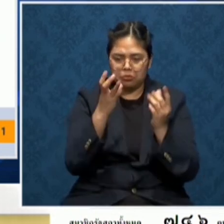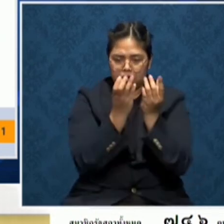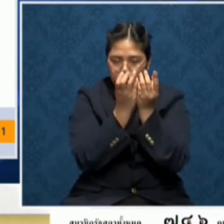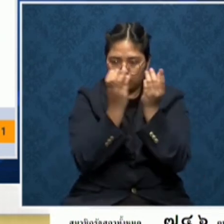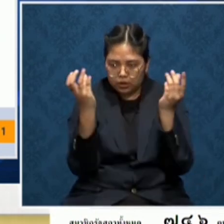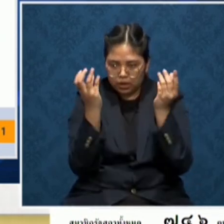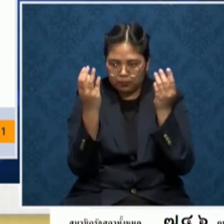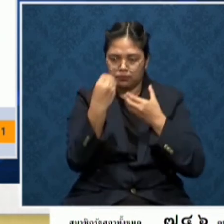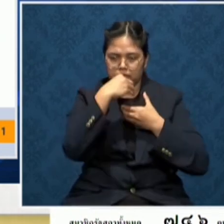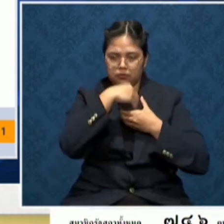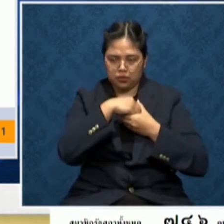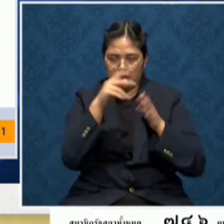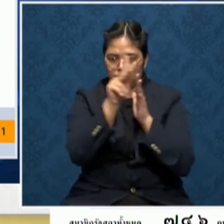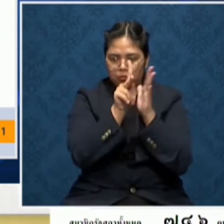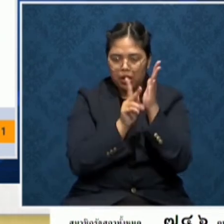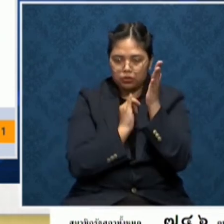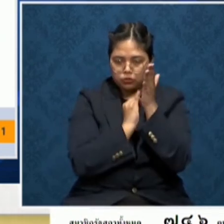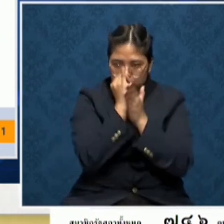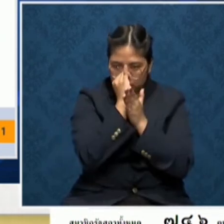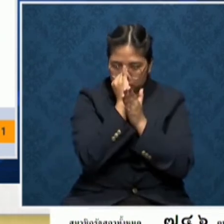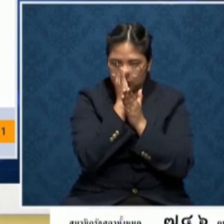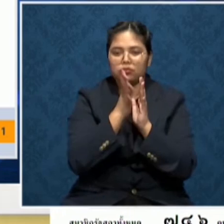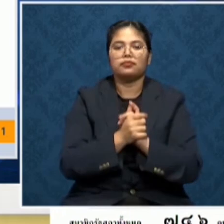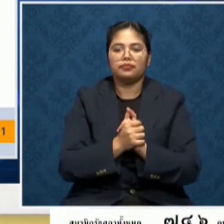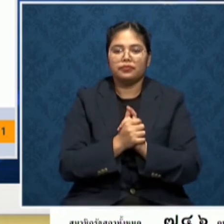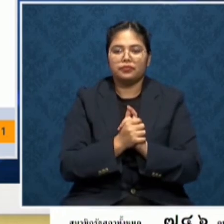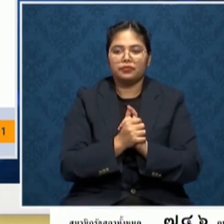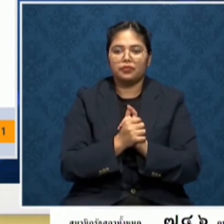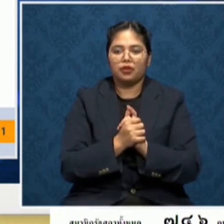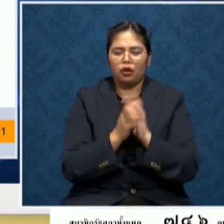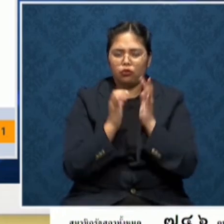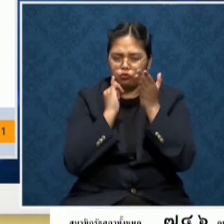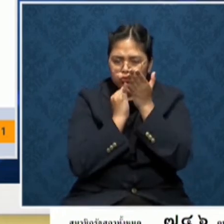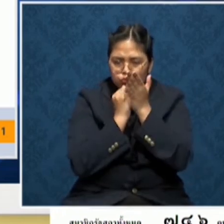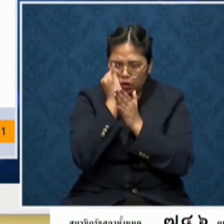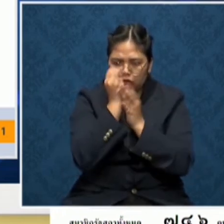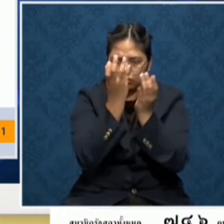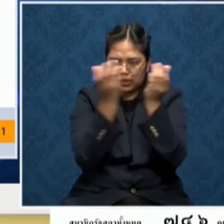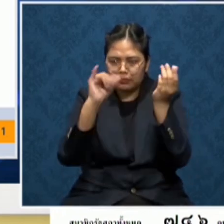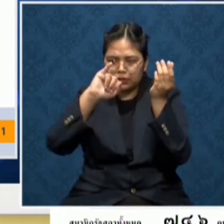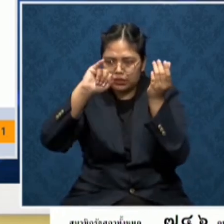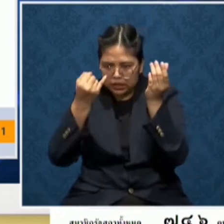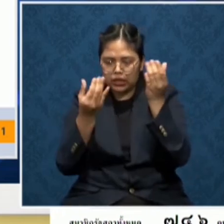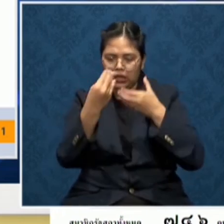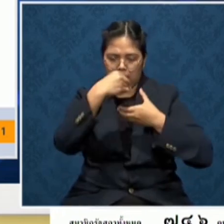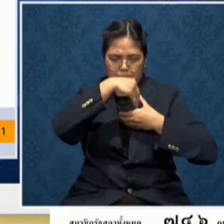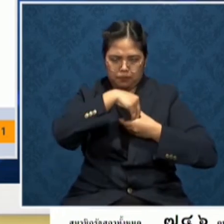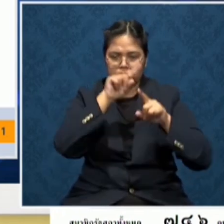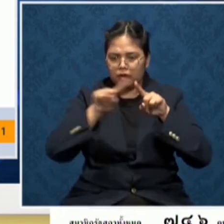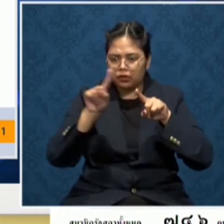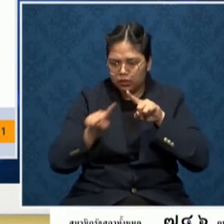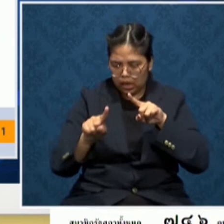ไม่ยึดเพียงถูกต้องกฎหมายเท่านั้นแต่ต้องยึดถึงความถูกต้องทางจริยธรรมความถูกต้องความเป็นธร